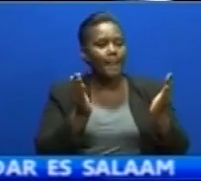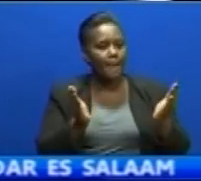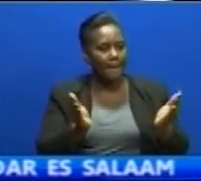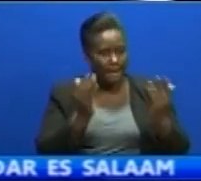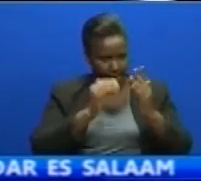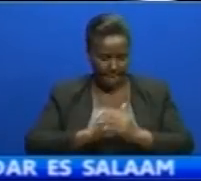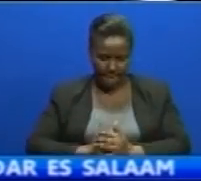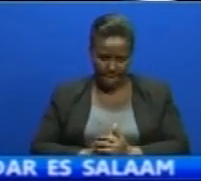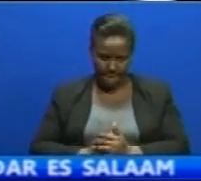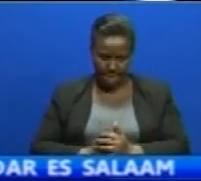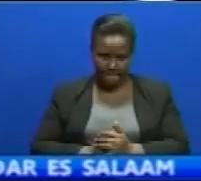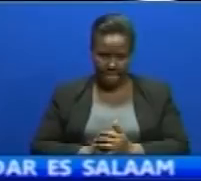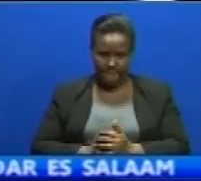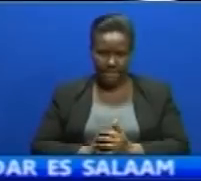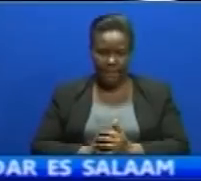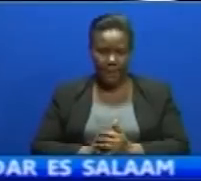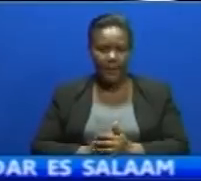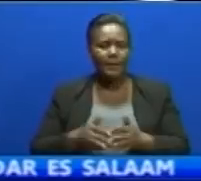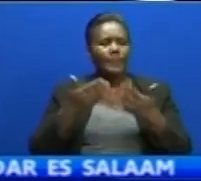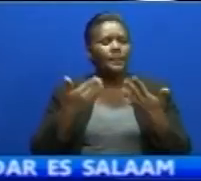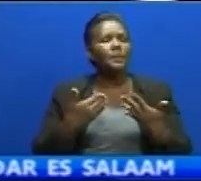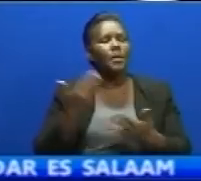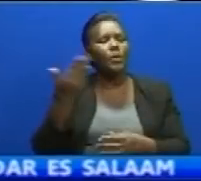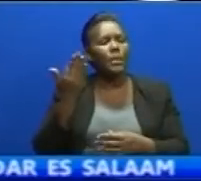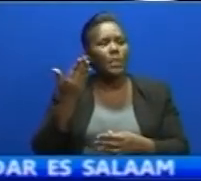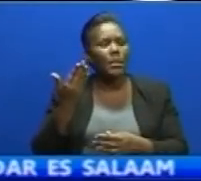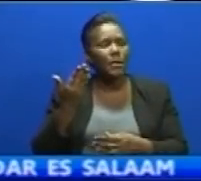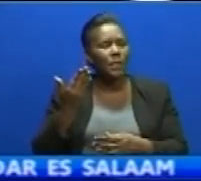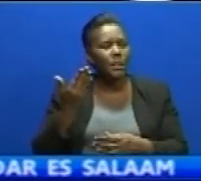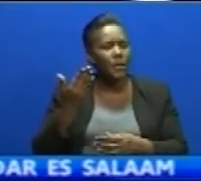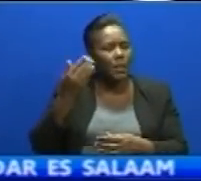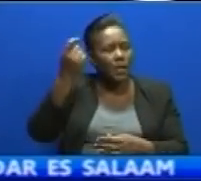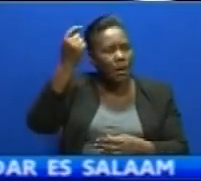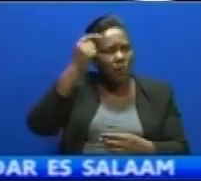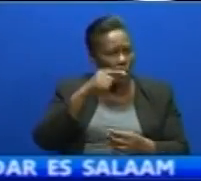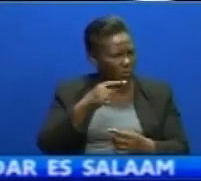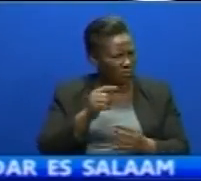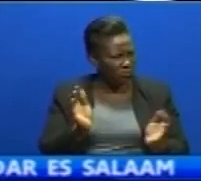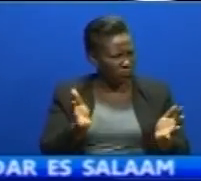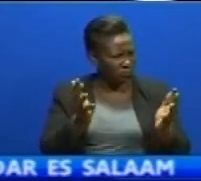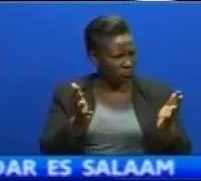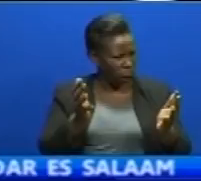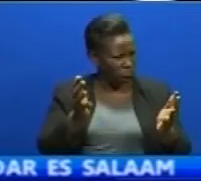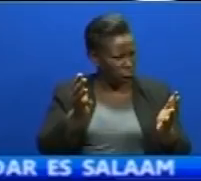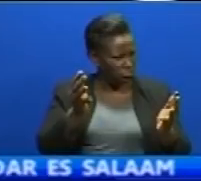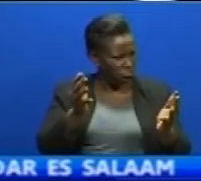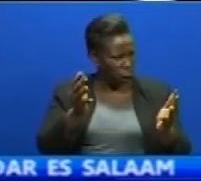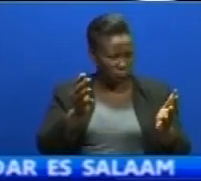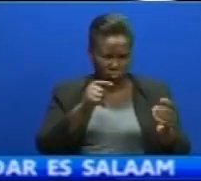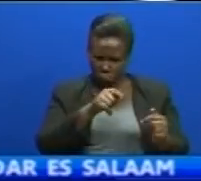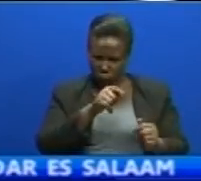kuhimiza, wenzetu wanatafasiri kwamba huko kuhimiza, huko